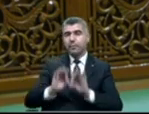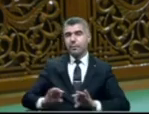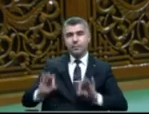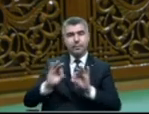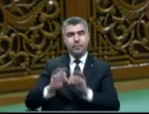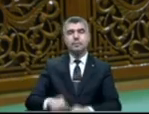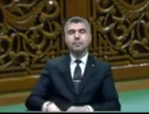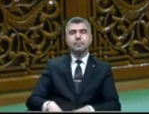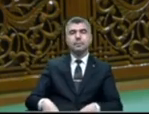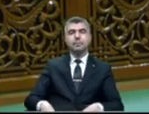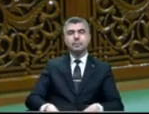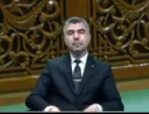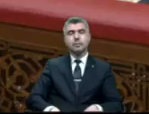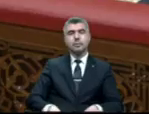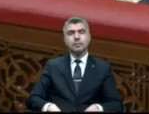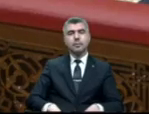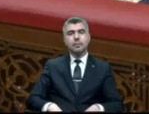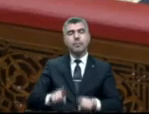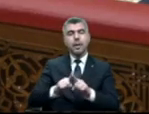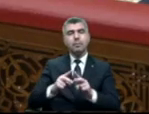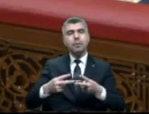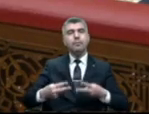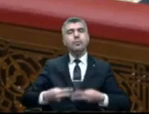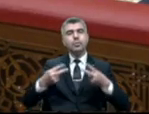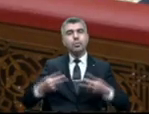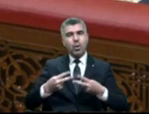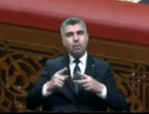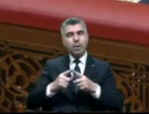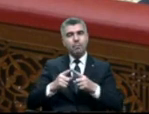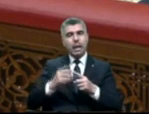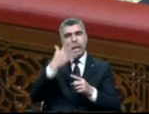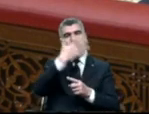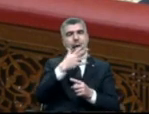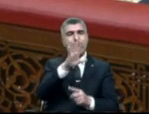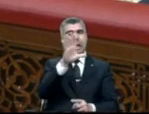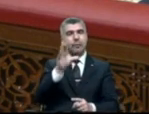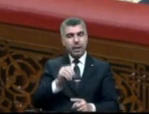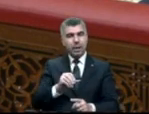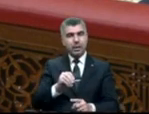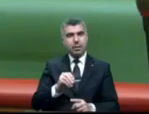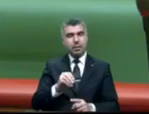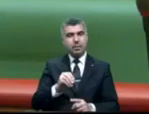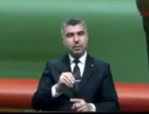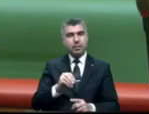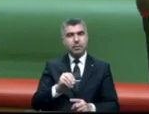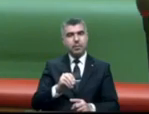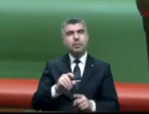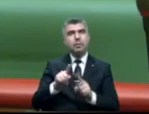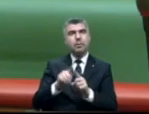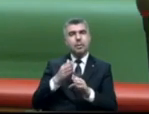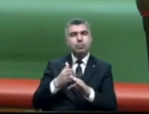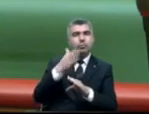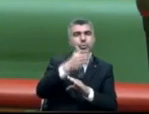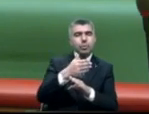السيد الوزير بالنسبه للقطاع السوق الكبير ديال افريقيا، كنتمنى يكون واحد السوق هذاك الحاله فاش كتمشي